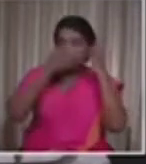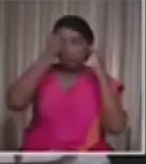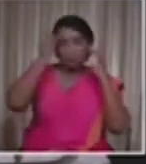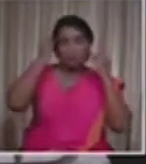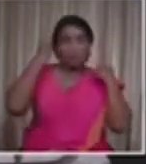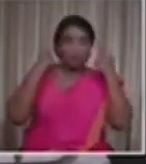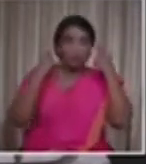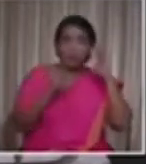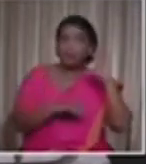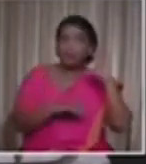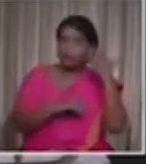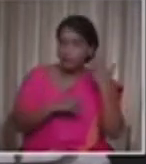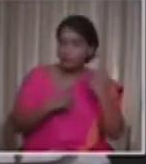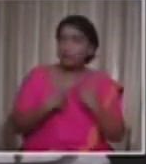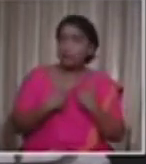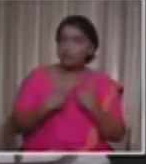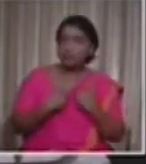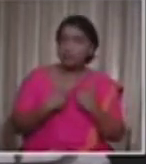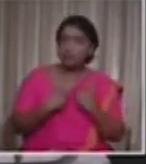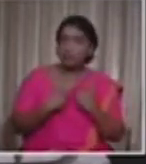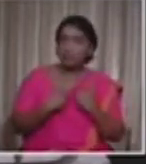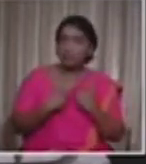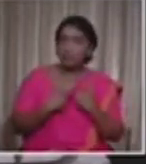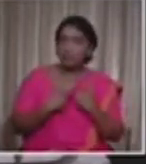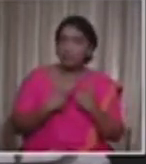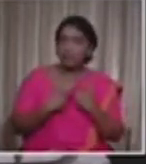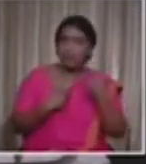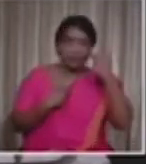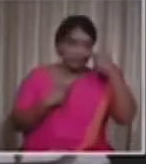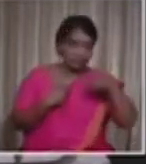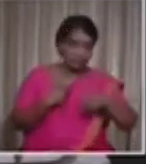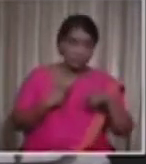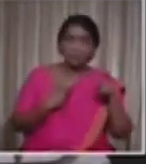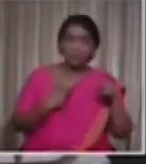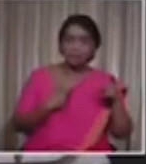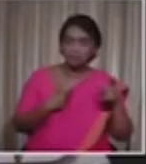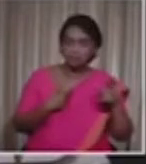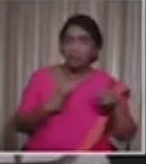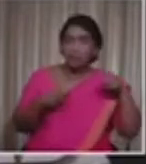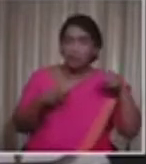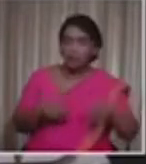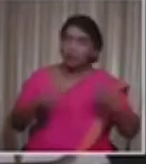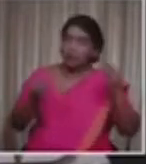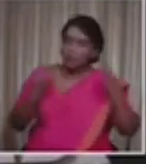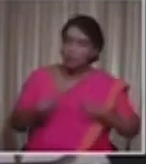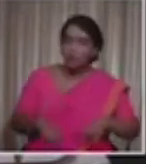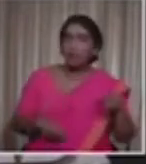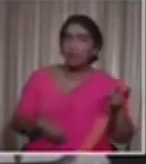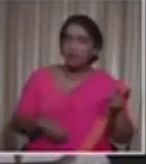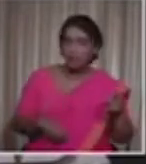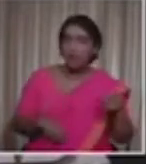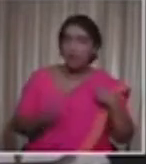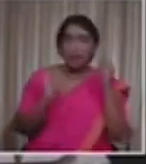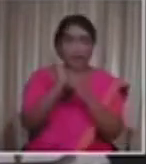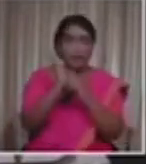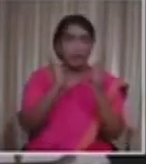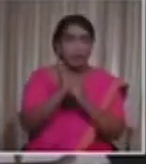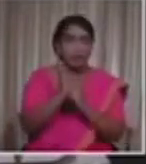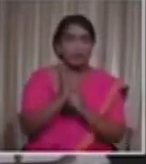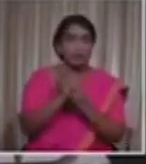අපේ විශේෂයෙන්ම අපේ තෙල් සංස්ථාව අද බංකොලොත් අද ණය වෙලා